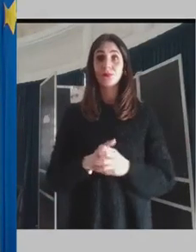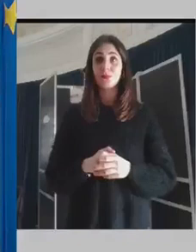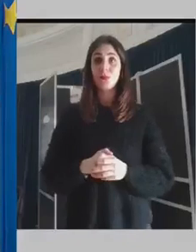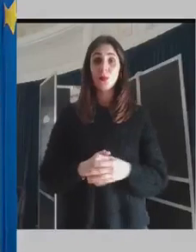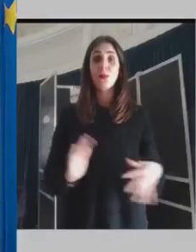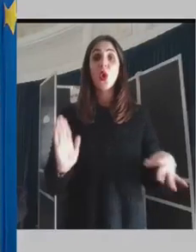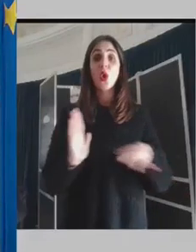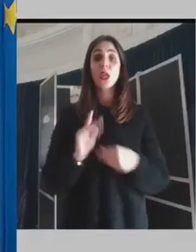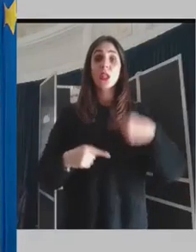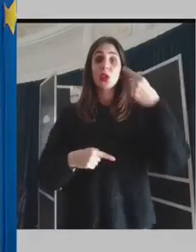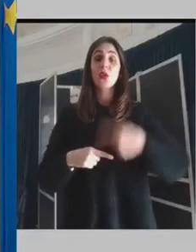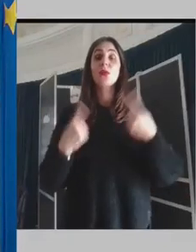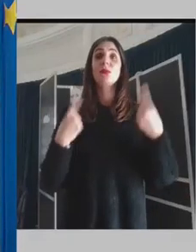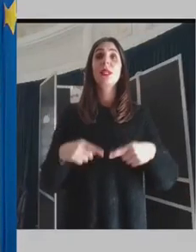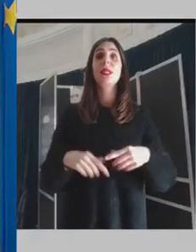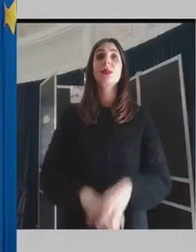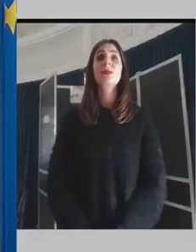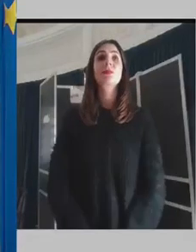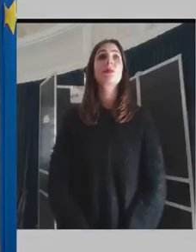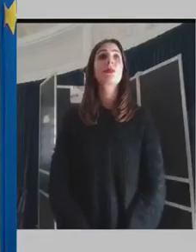dell'ordine del giorno.